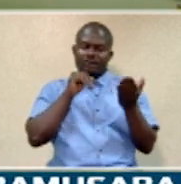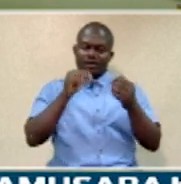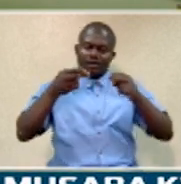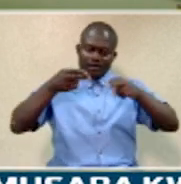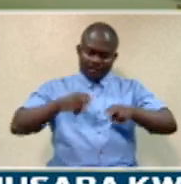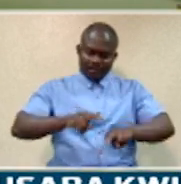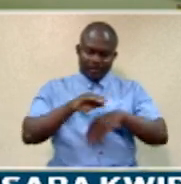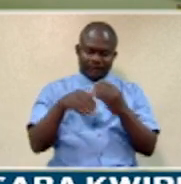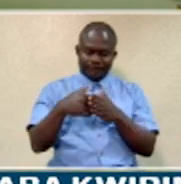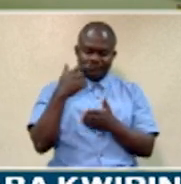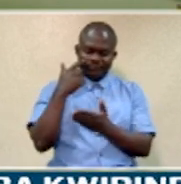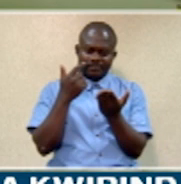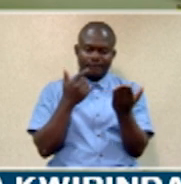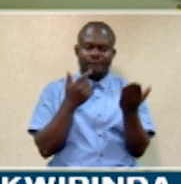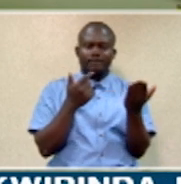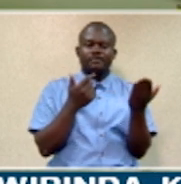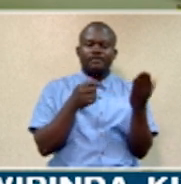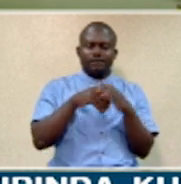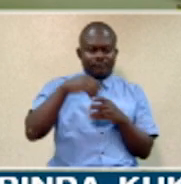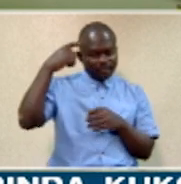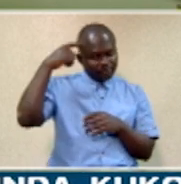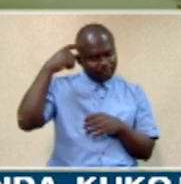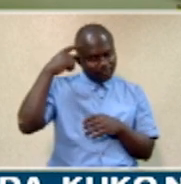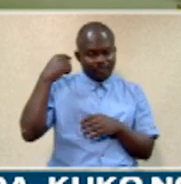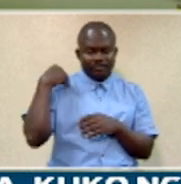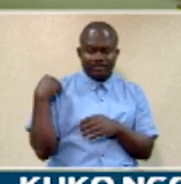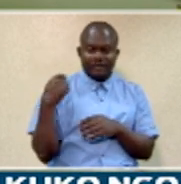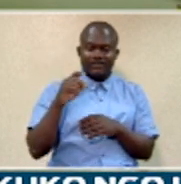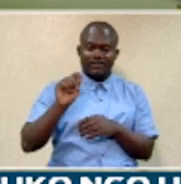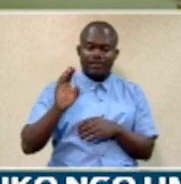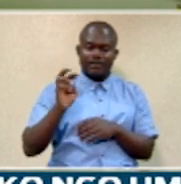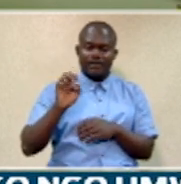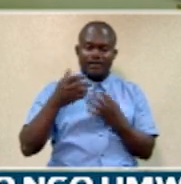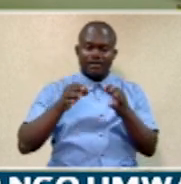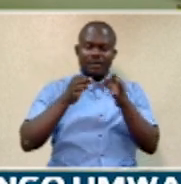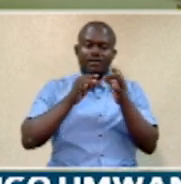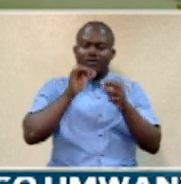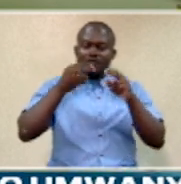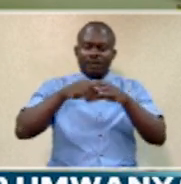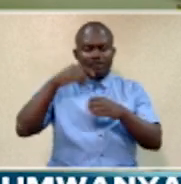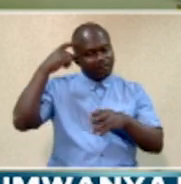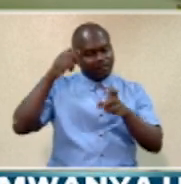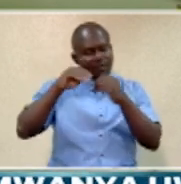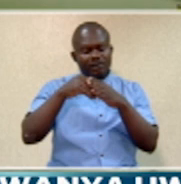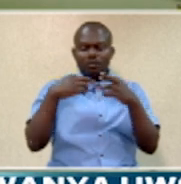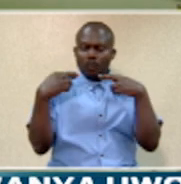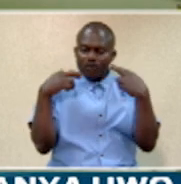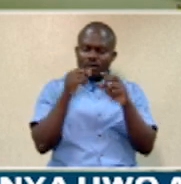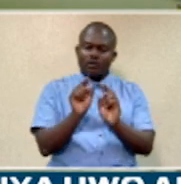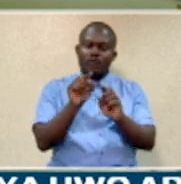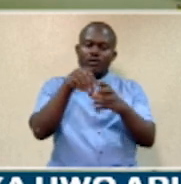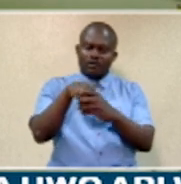hatabaho muri ya myumvire afande kabere yari amaze kuvuga abatabaho inyumvire yuko muri restaurant ujyamo